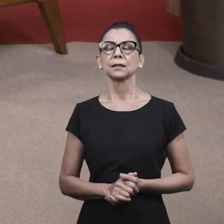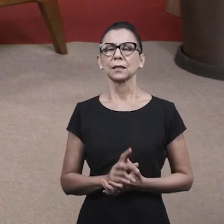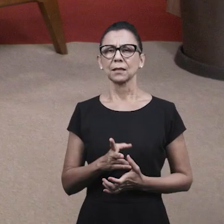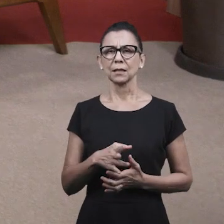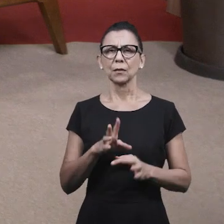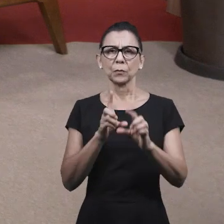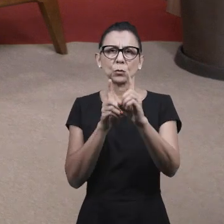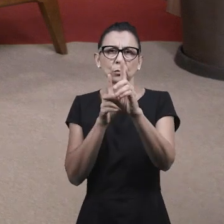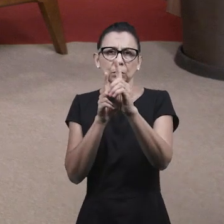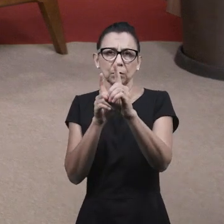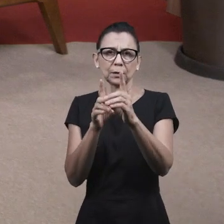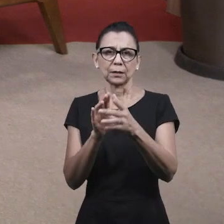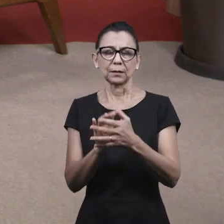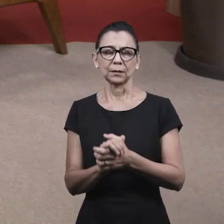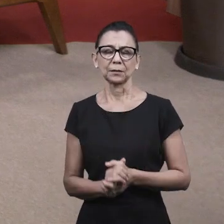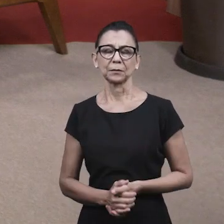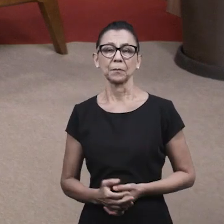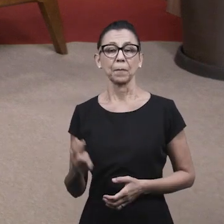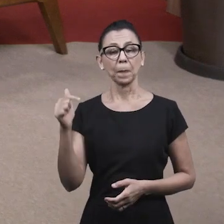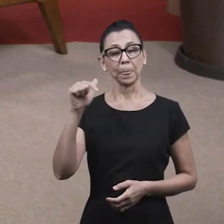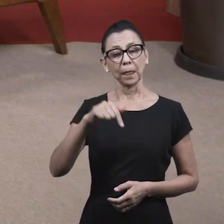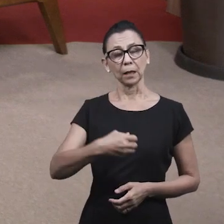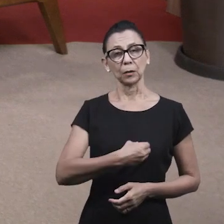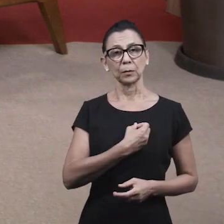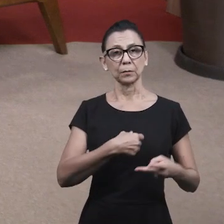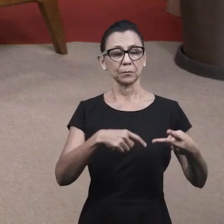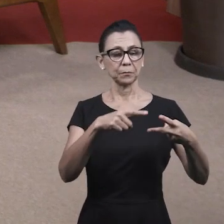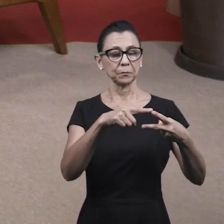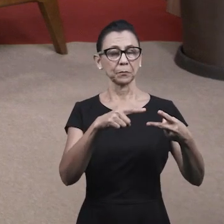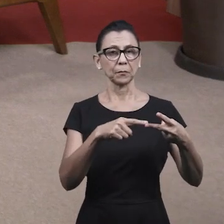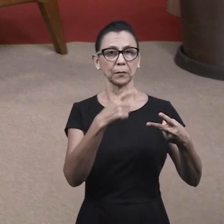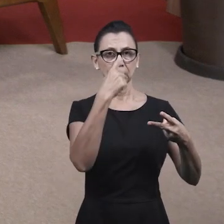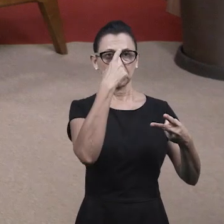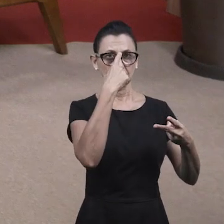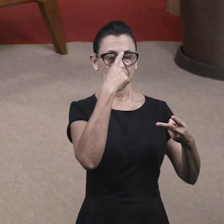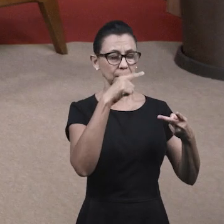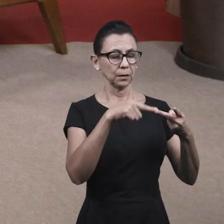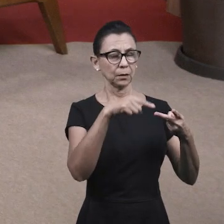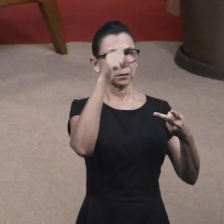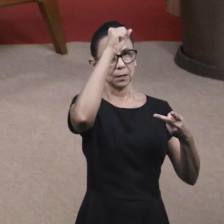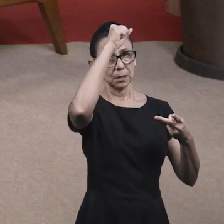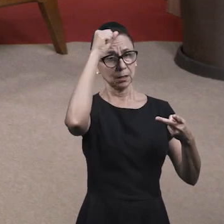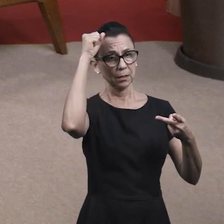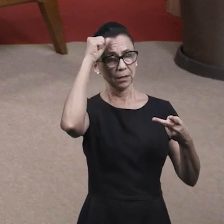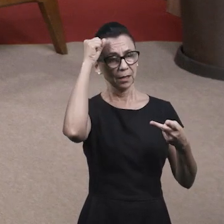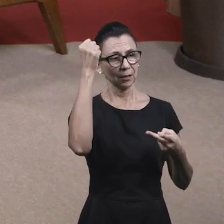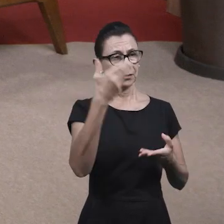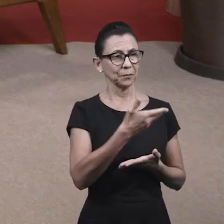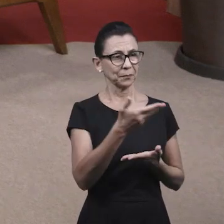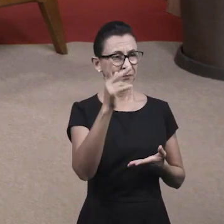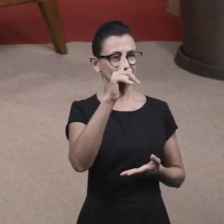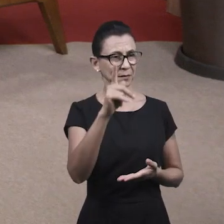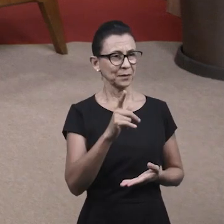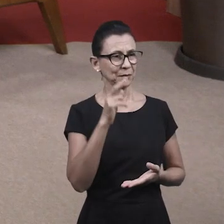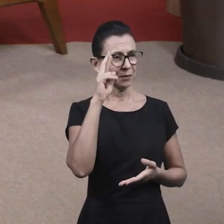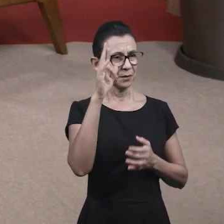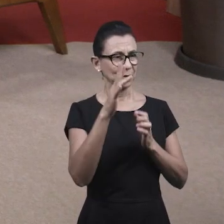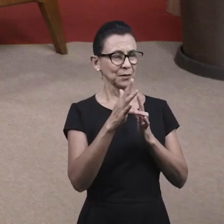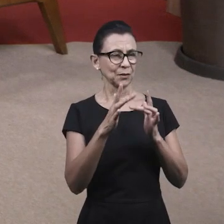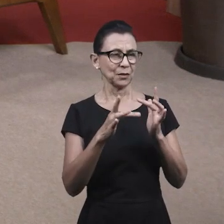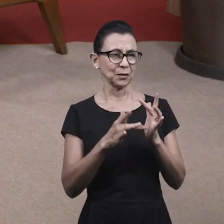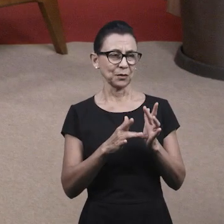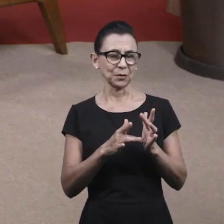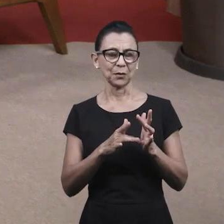doctrinaires. Et encore une fois, dans ce volet, en participant avec nous ici, le pasteur Daniel Moreira et Serge Souza. Sejam la